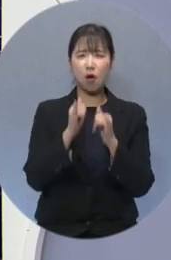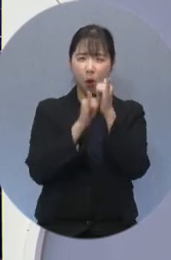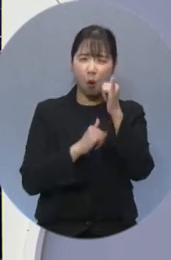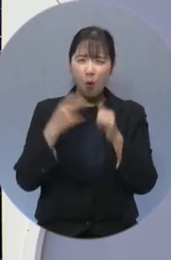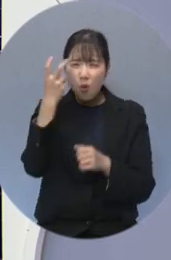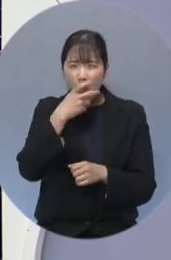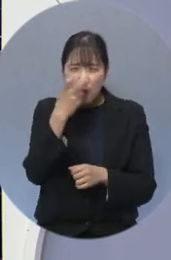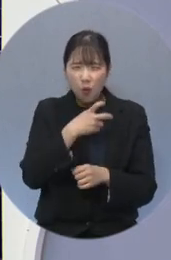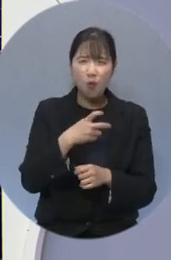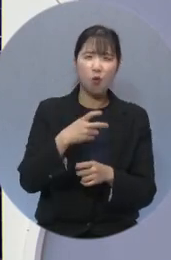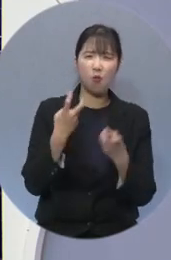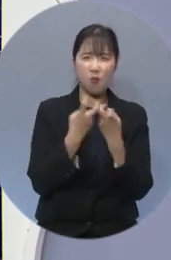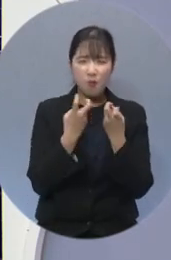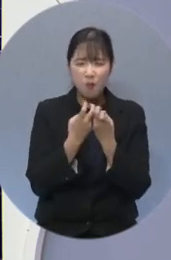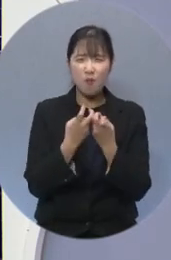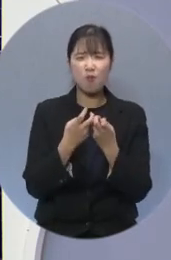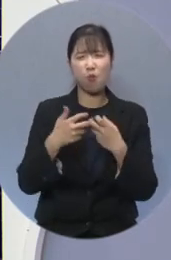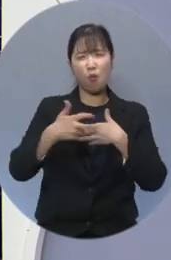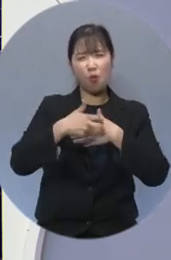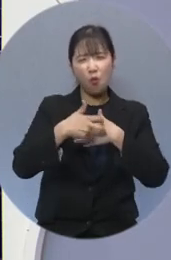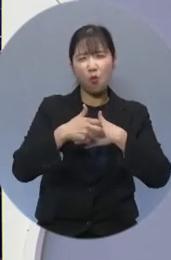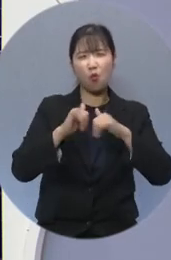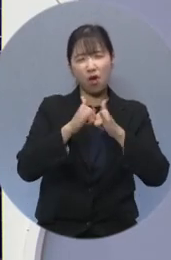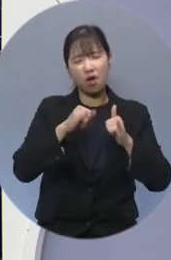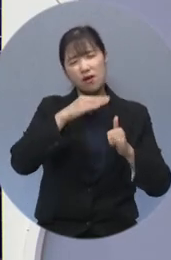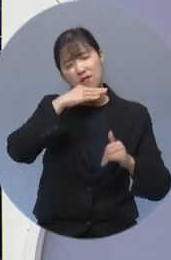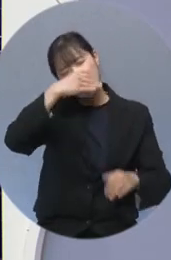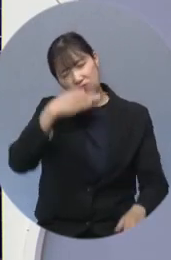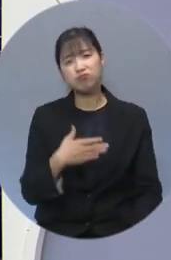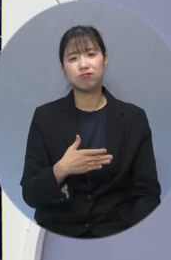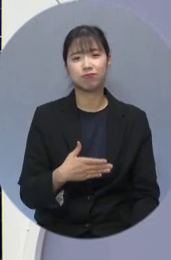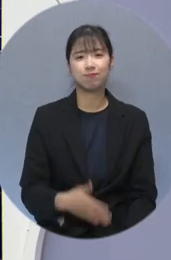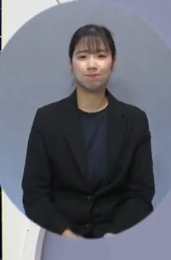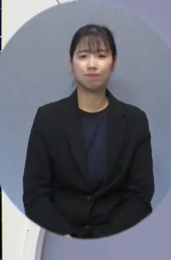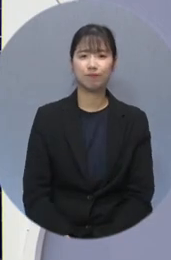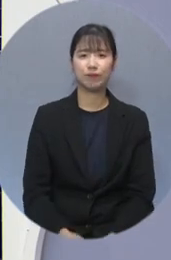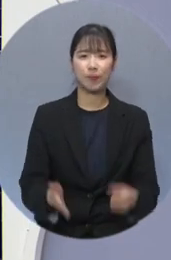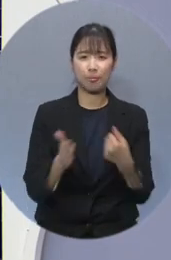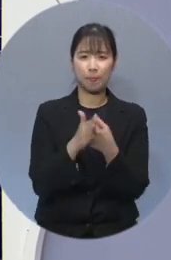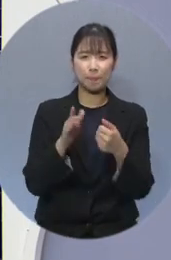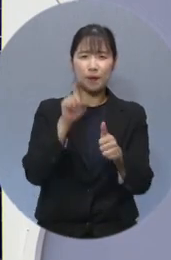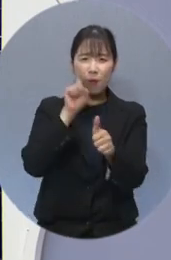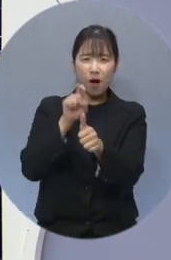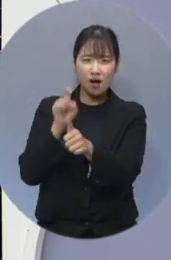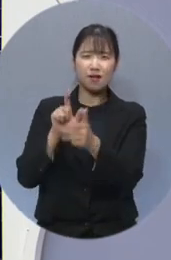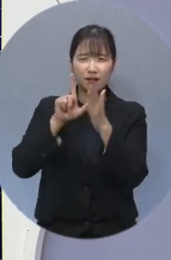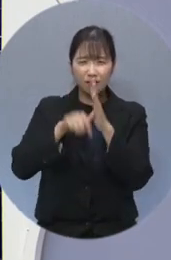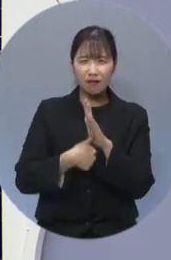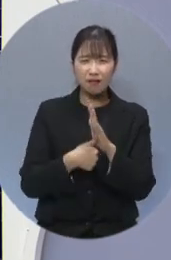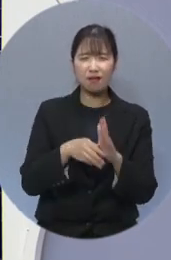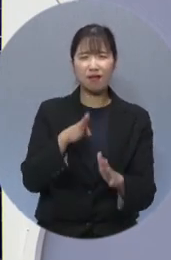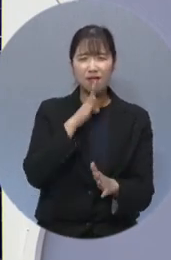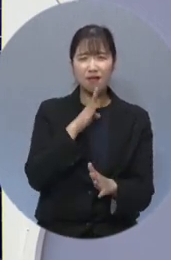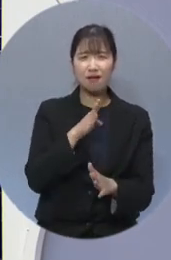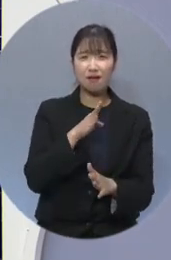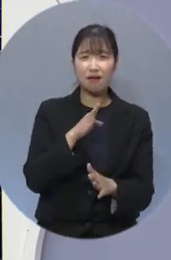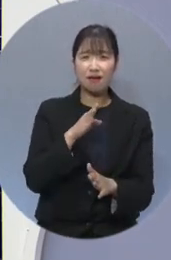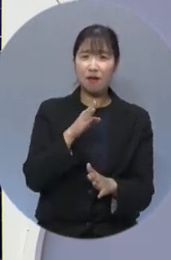역학조사관들이라든가 보건인력들이 굉장히 힘든 건 사실이고요. 그래서 뭐 확진이 될 때마다 아마 보셨을